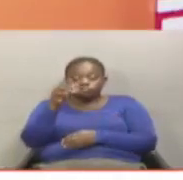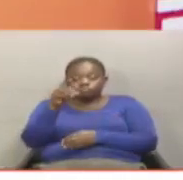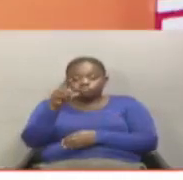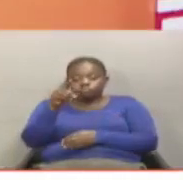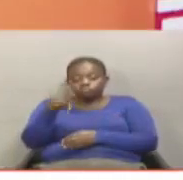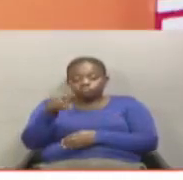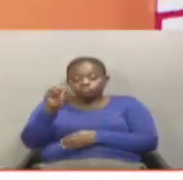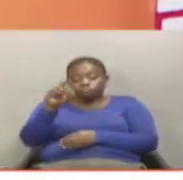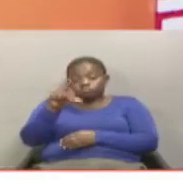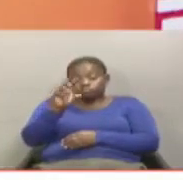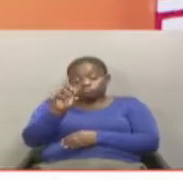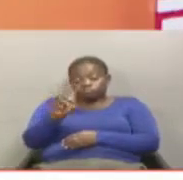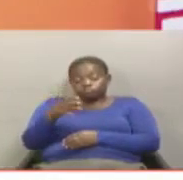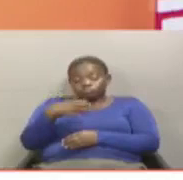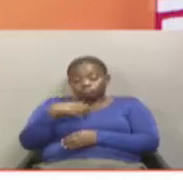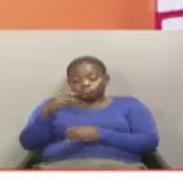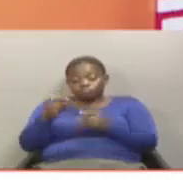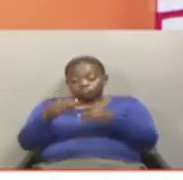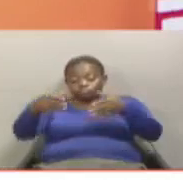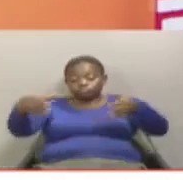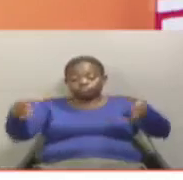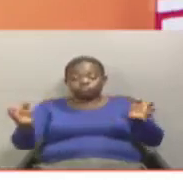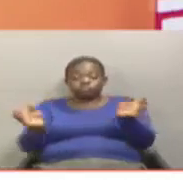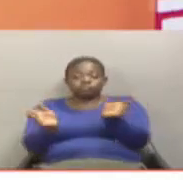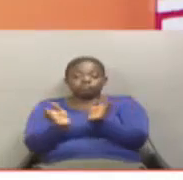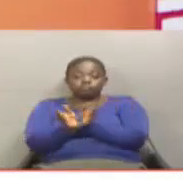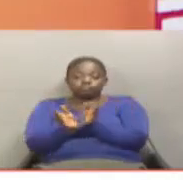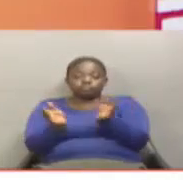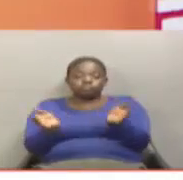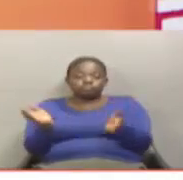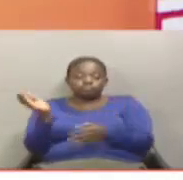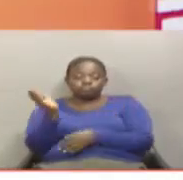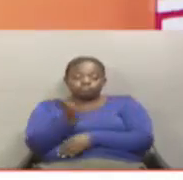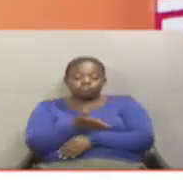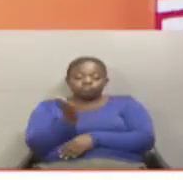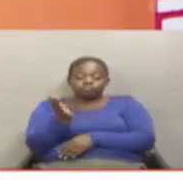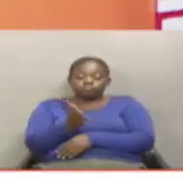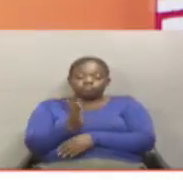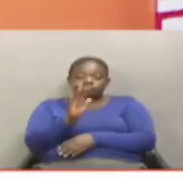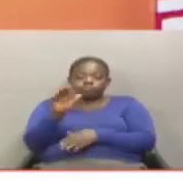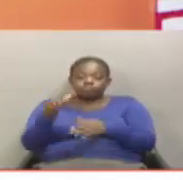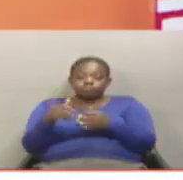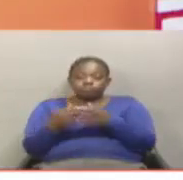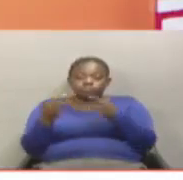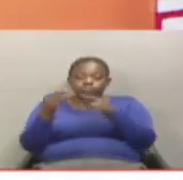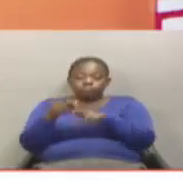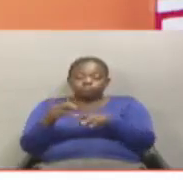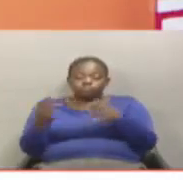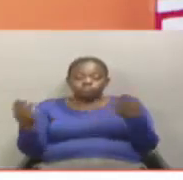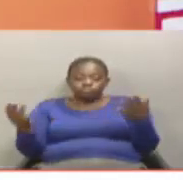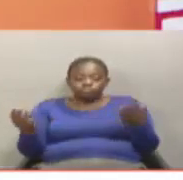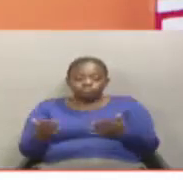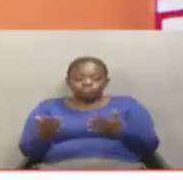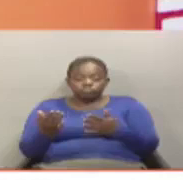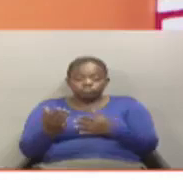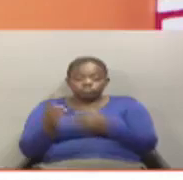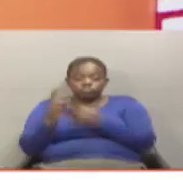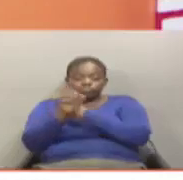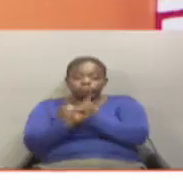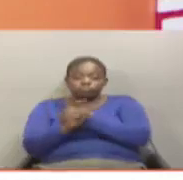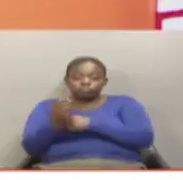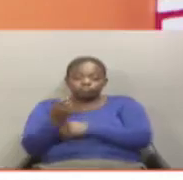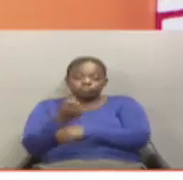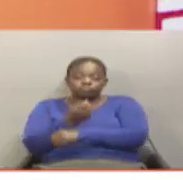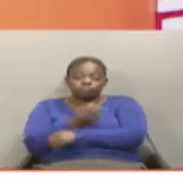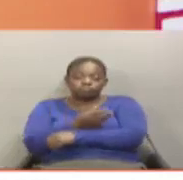eyaguze ne sengenge yabadde asibiddwayo ne bamutematema. Bino nno bibadde kyannya mu ggombolola ye Kayunga mu